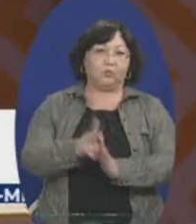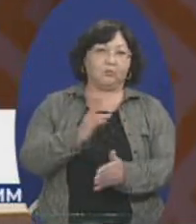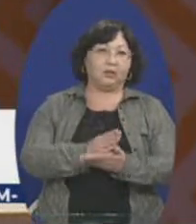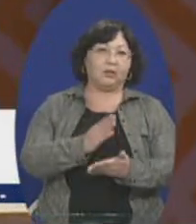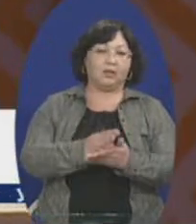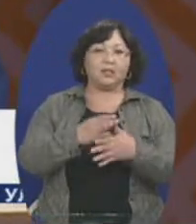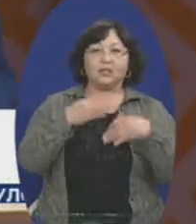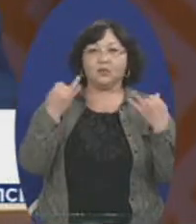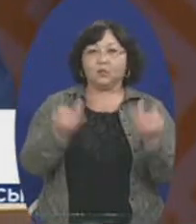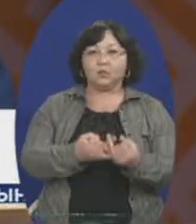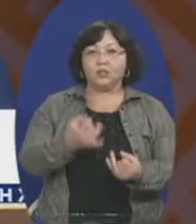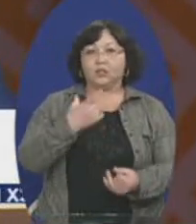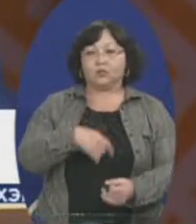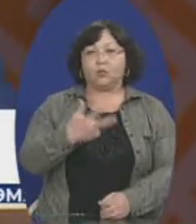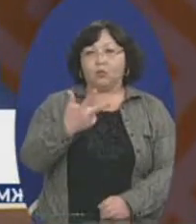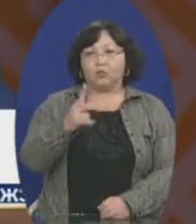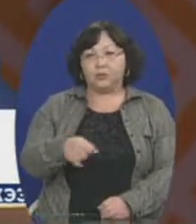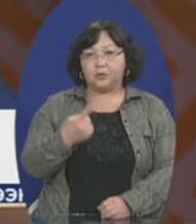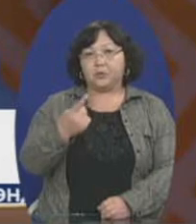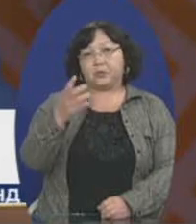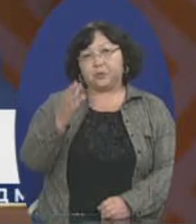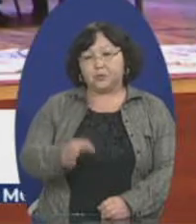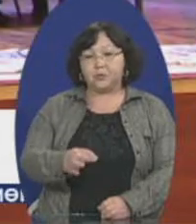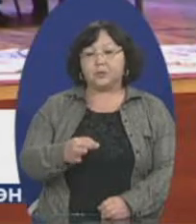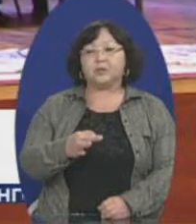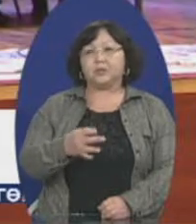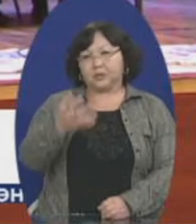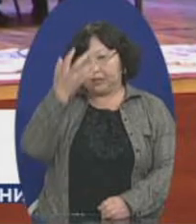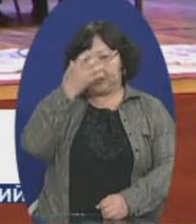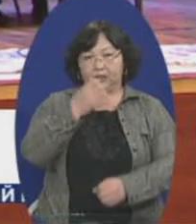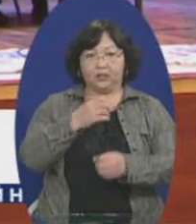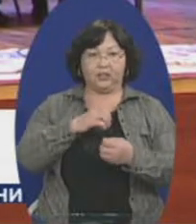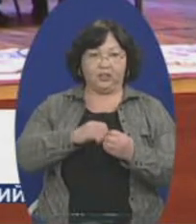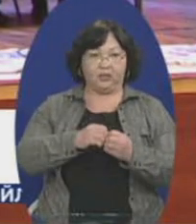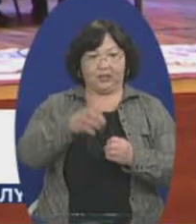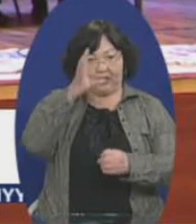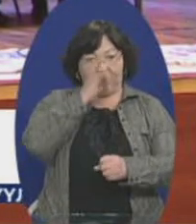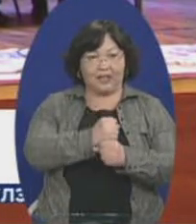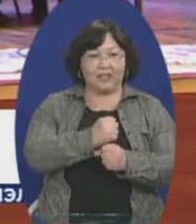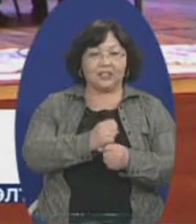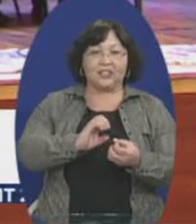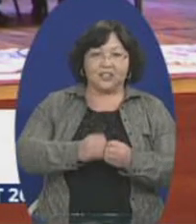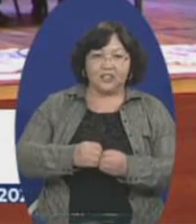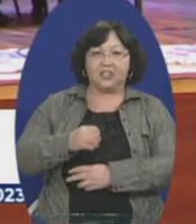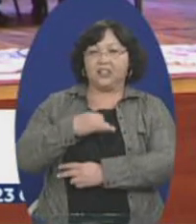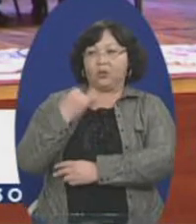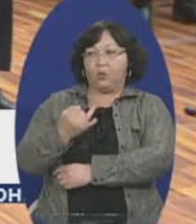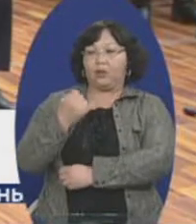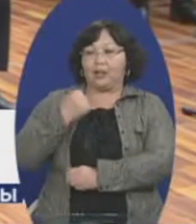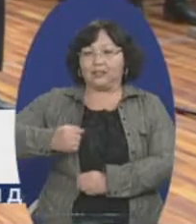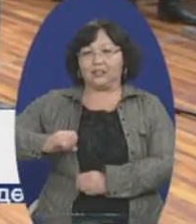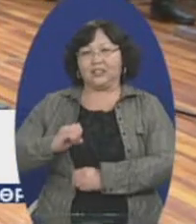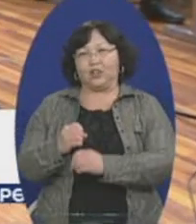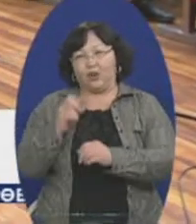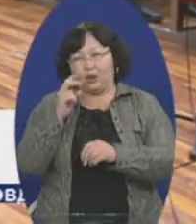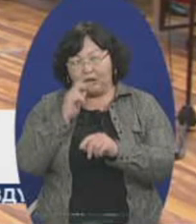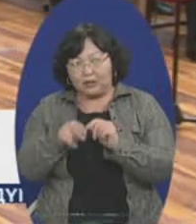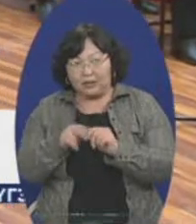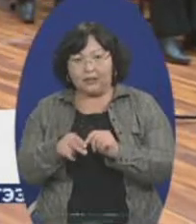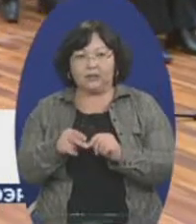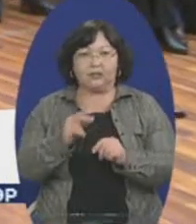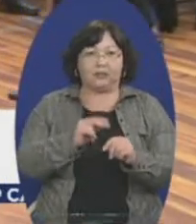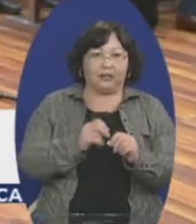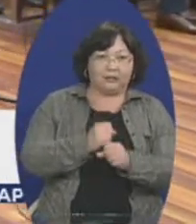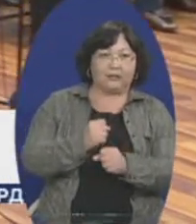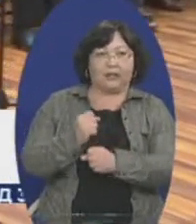хурлын гишүүдийн 3/1 нь засгийн газрын гишүүнээр ажиллаж байгаа нь засгийн газар тавих хяналтыг сулруулж байна. За мөн улсын хурлд нэг нам